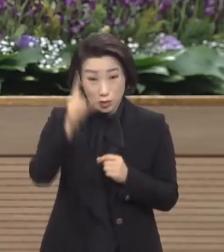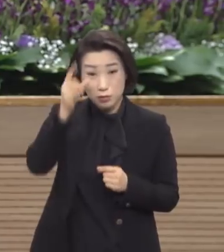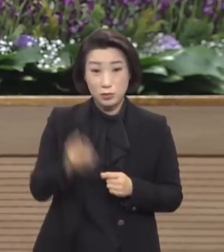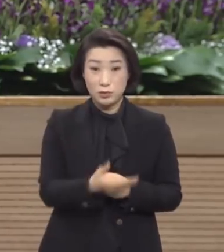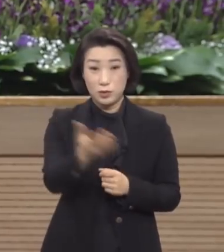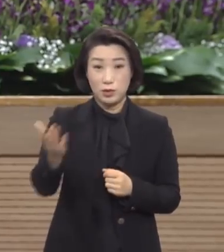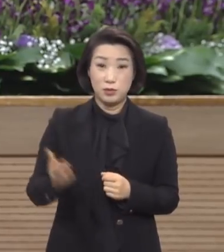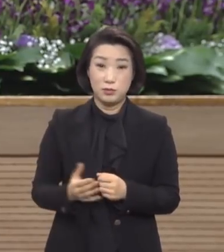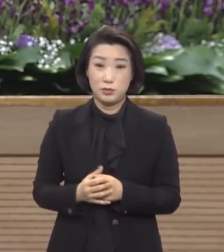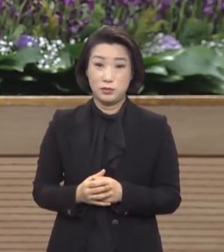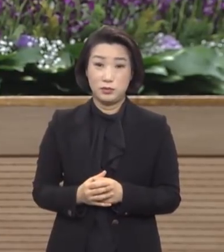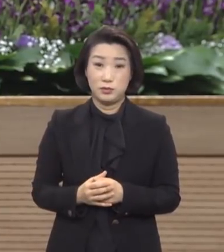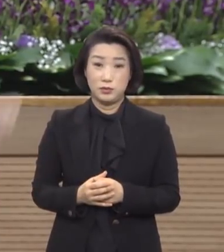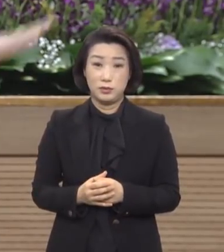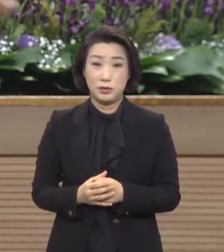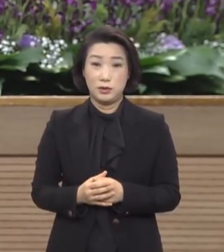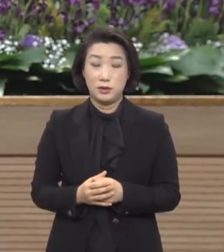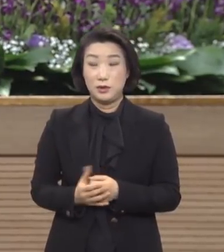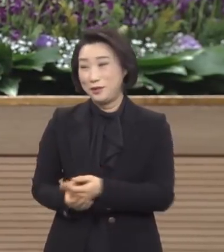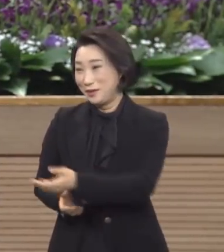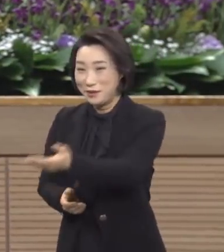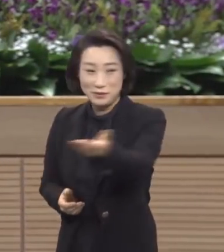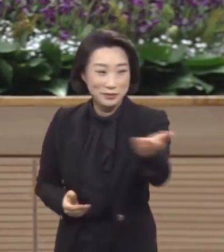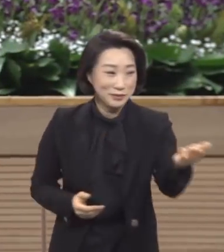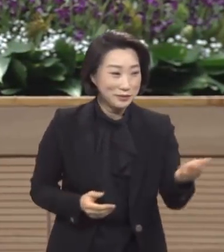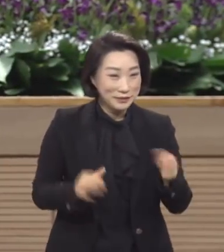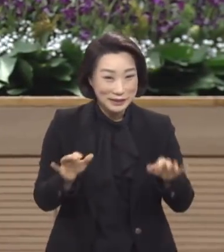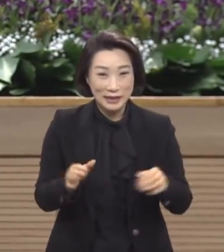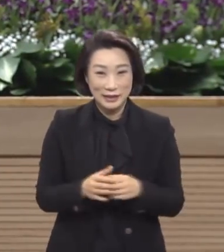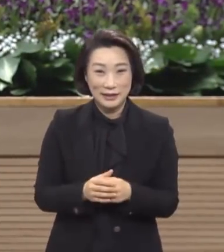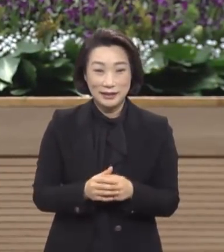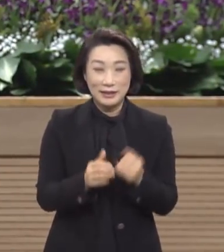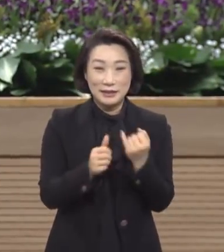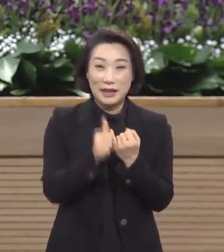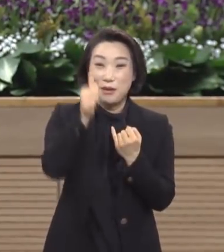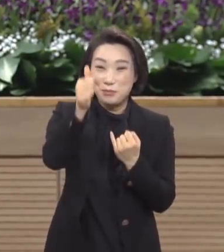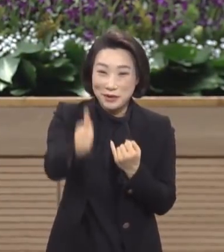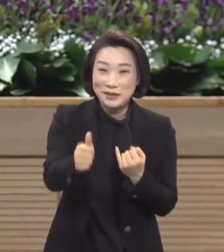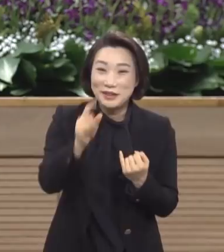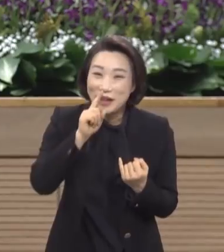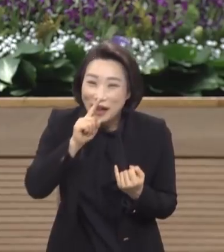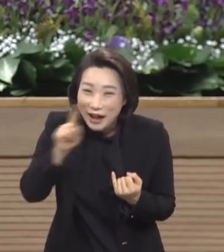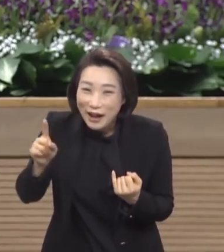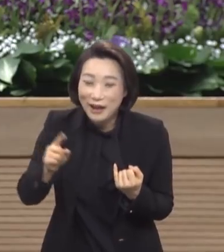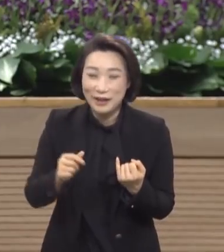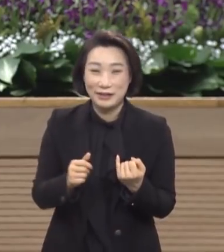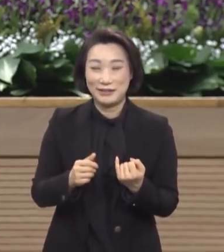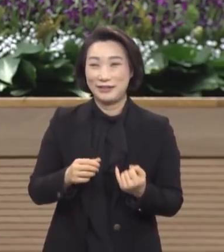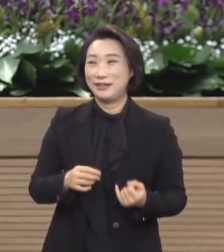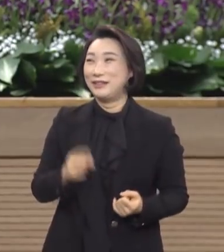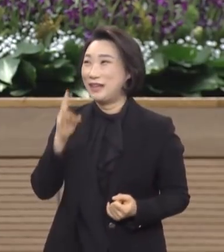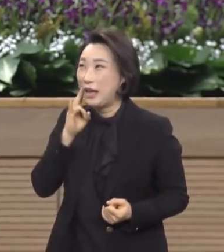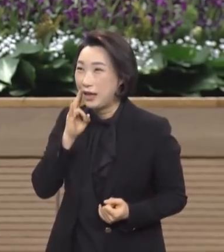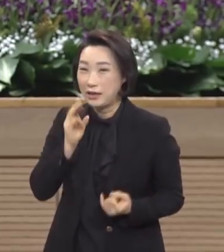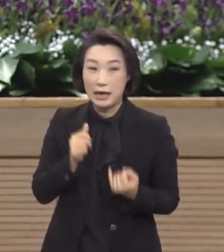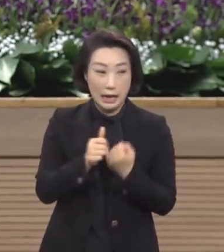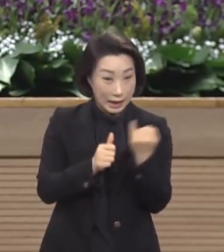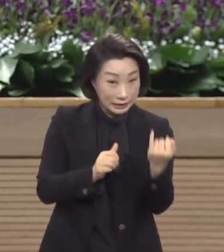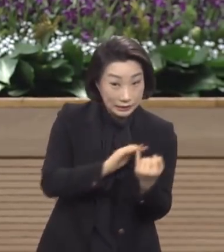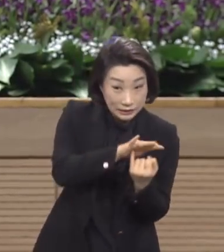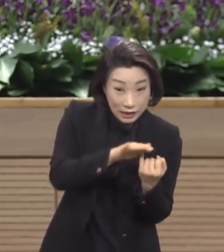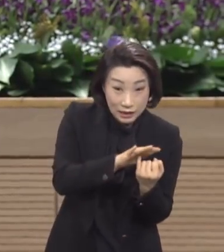많아. 응? 여기도 보세요. 남편들아, 내